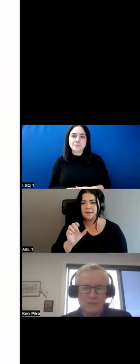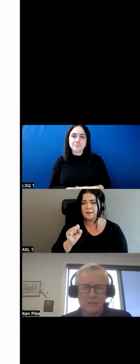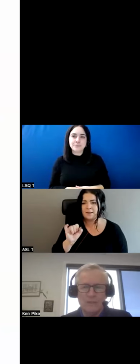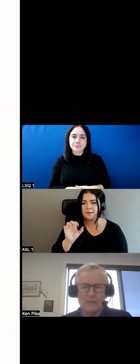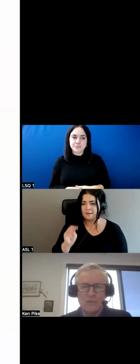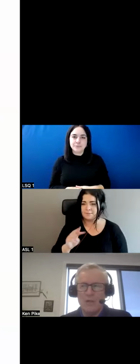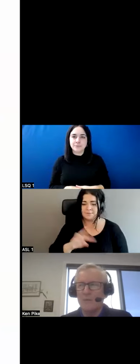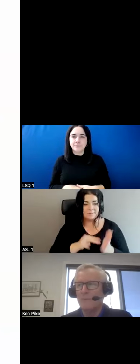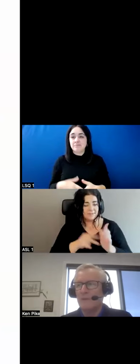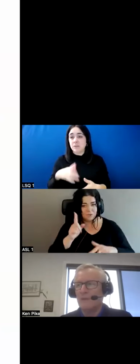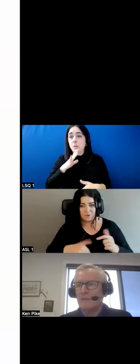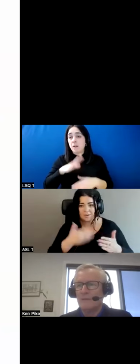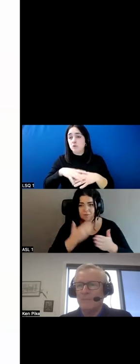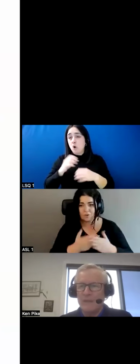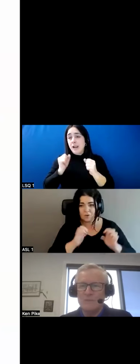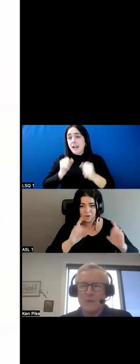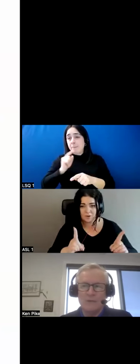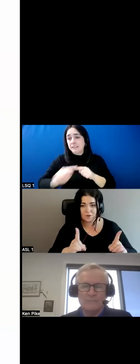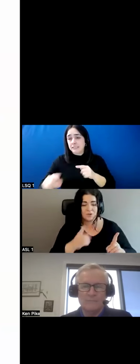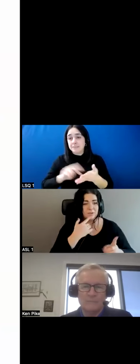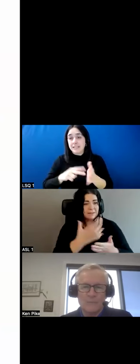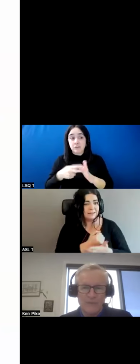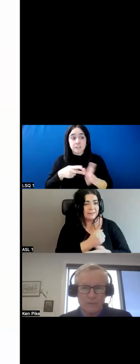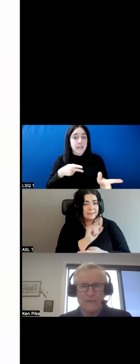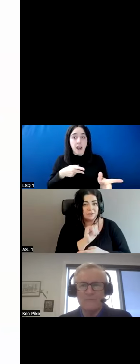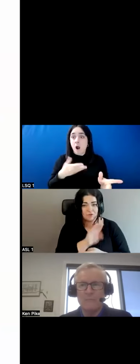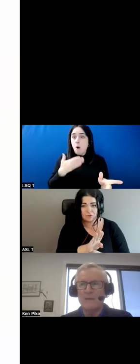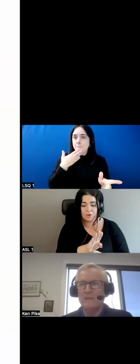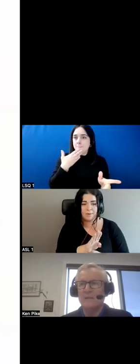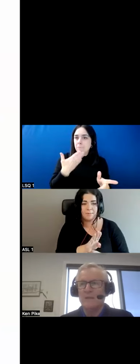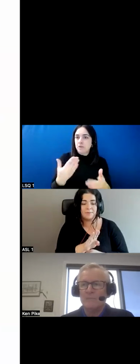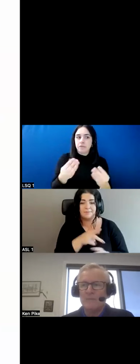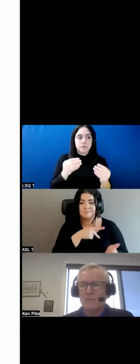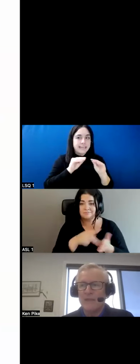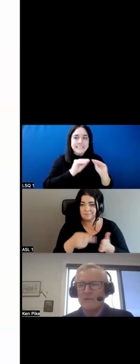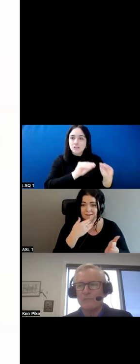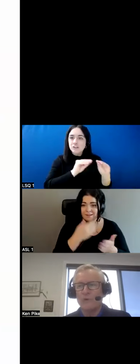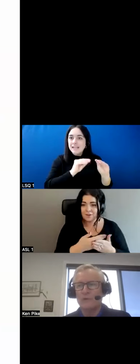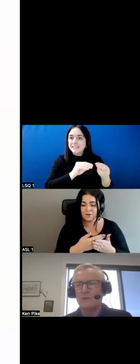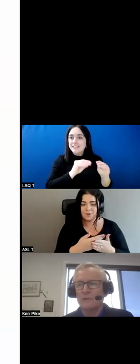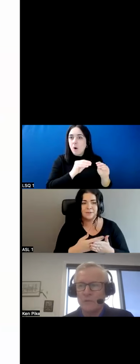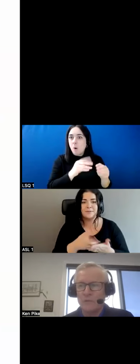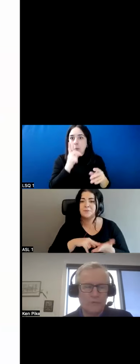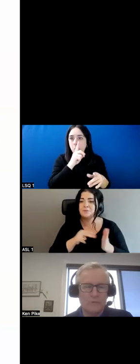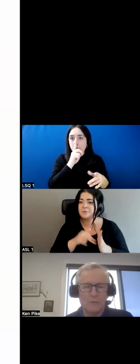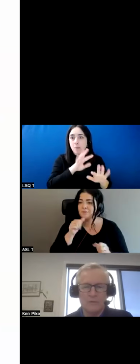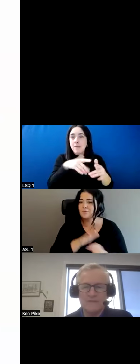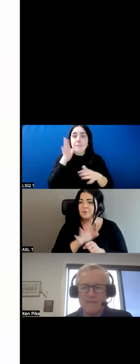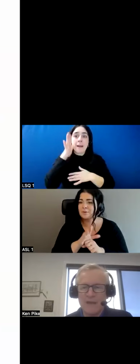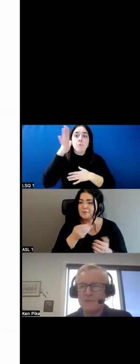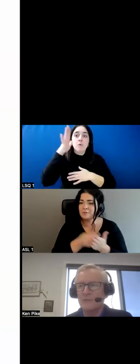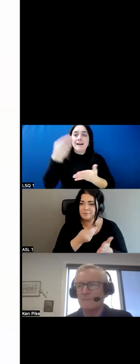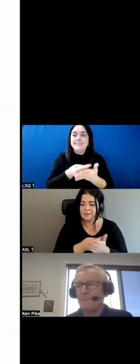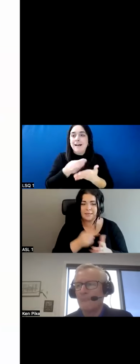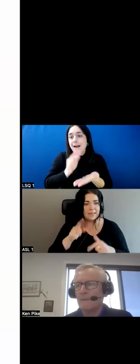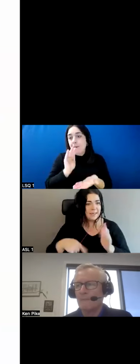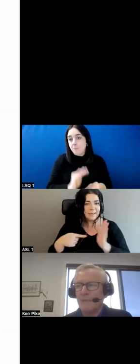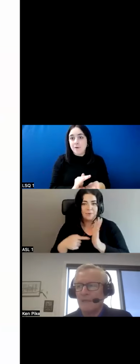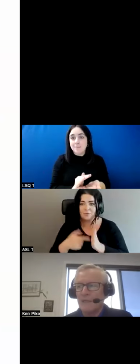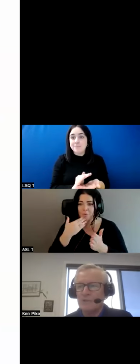le capacitisme empêche les gens d'obtenir une bonne éducation et un emploi bien rémunéré. Sans suffisamment d'argent, les gens ne peuvent